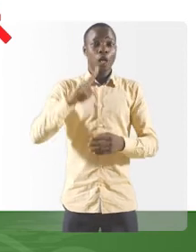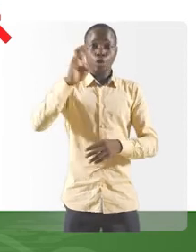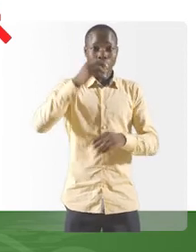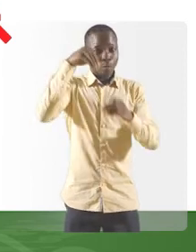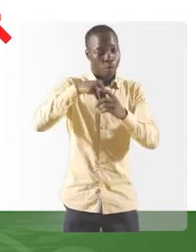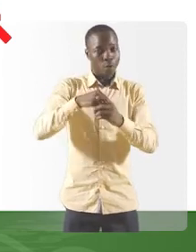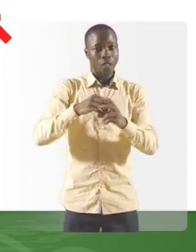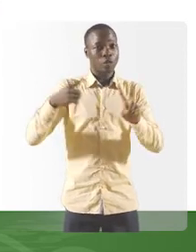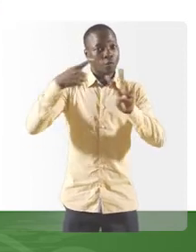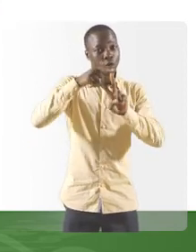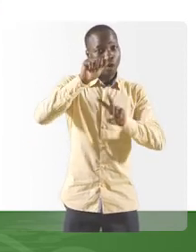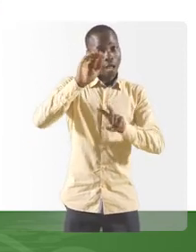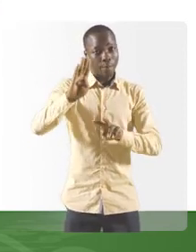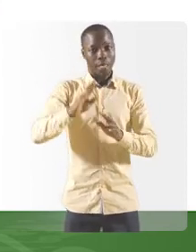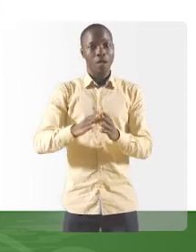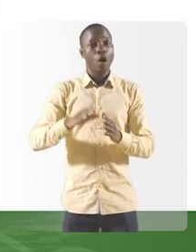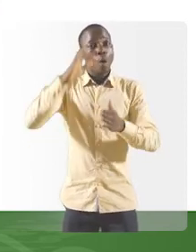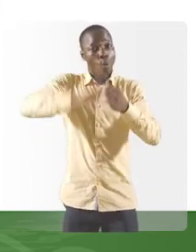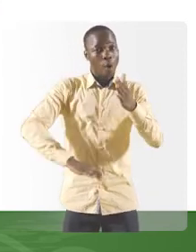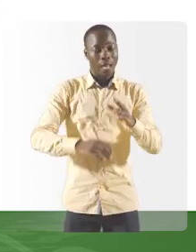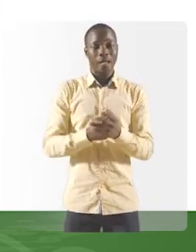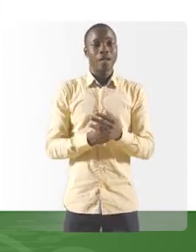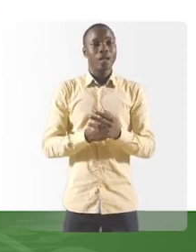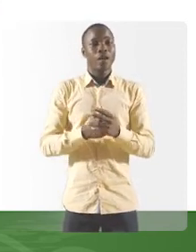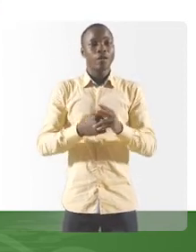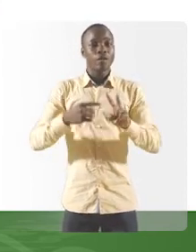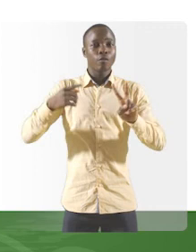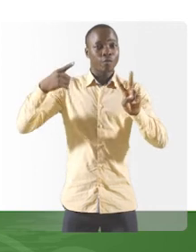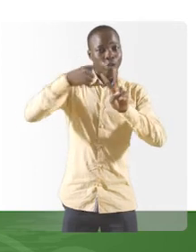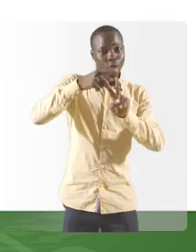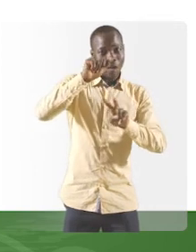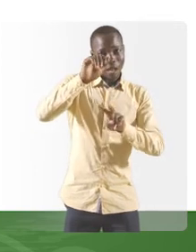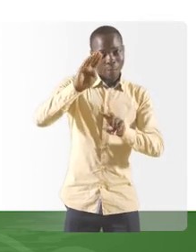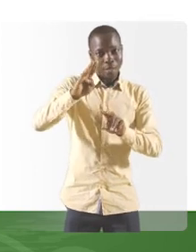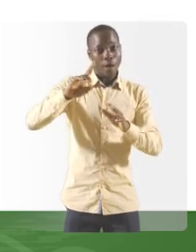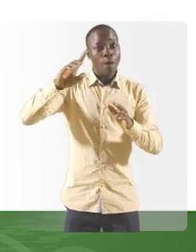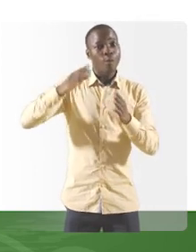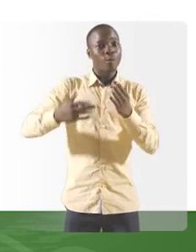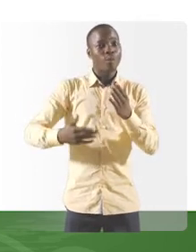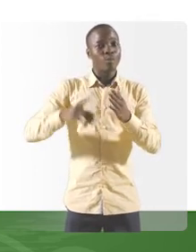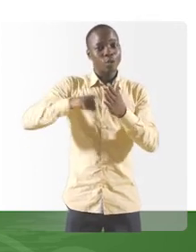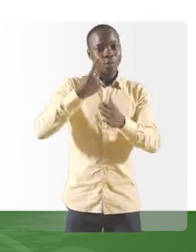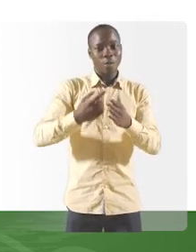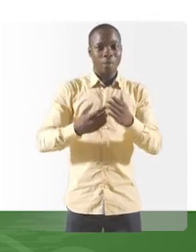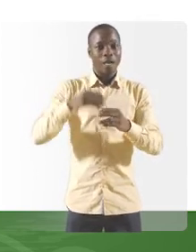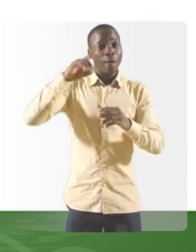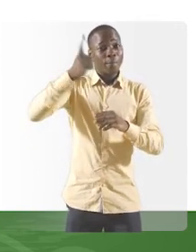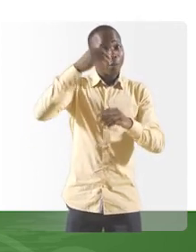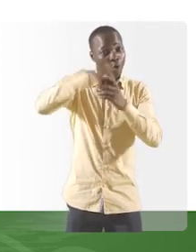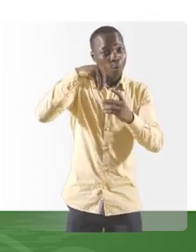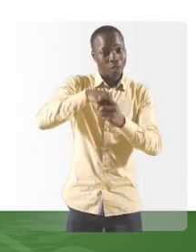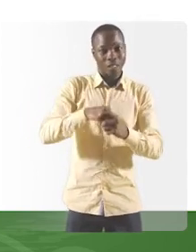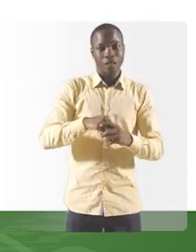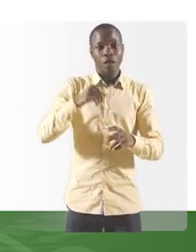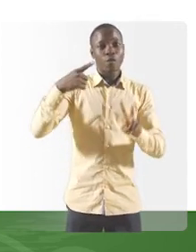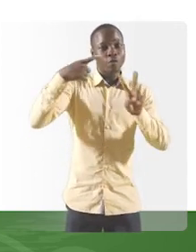AB moins la deuxième composante du vecteur AM multiplié par la première composante du vecteur AB égale